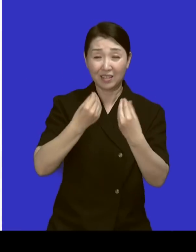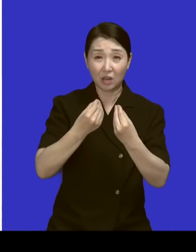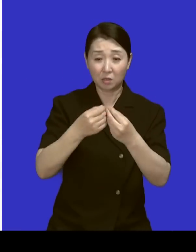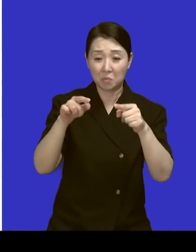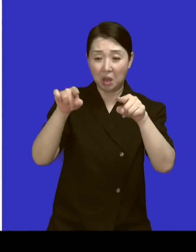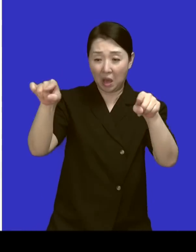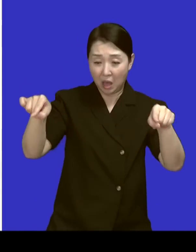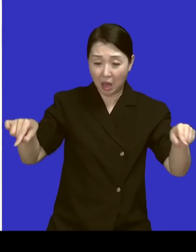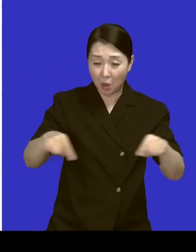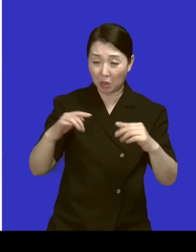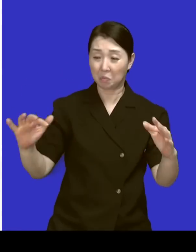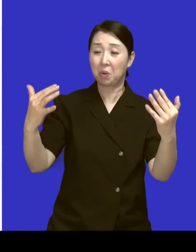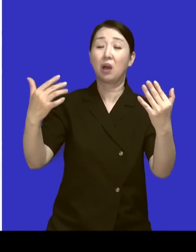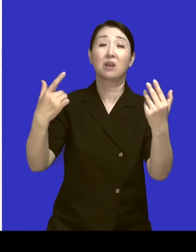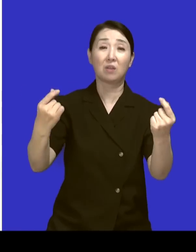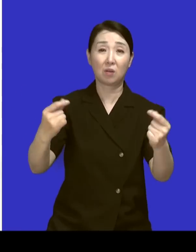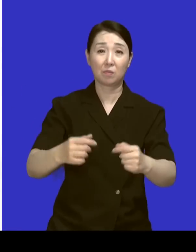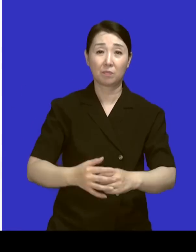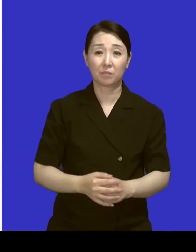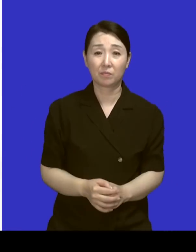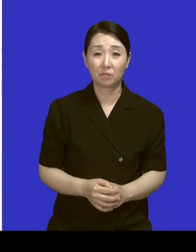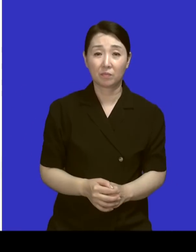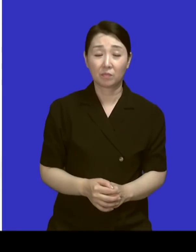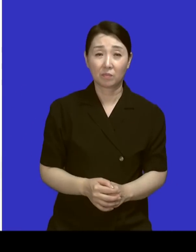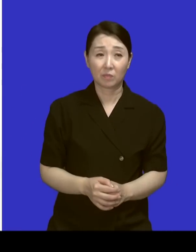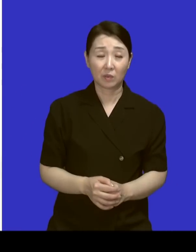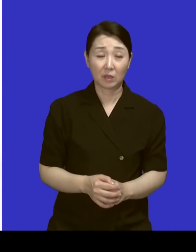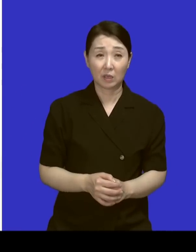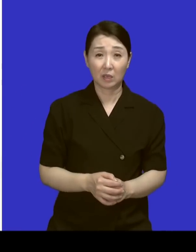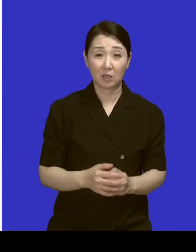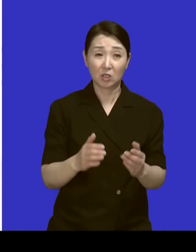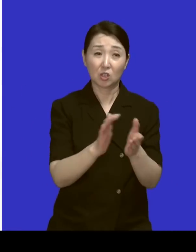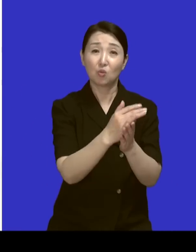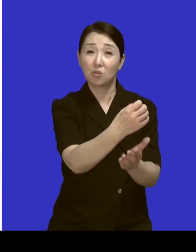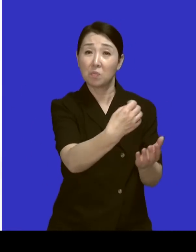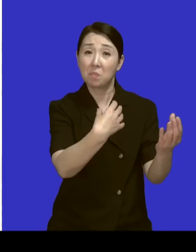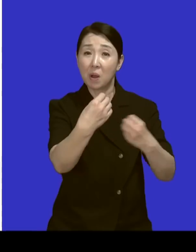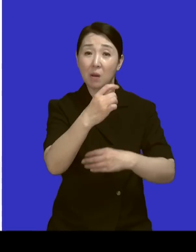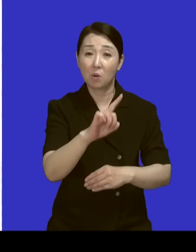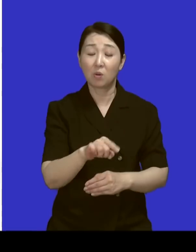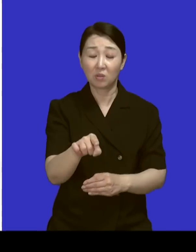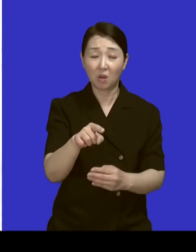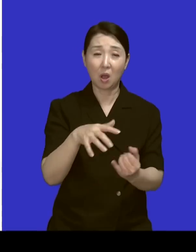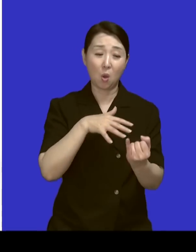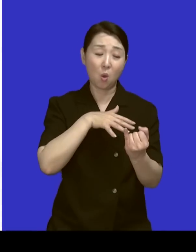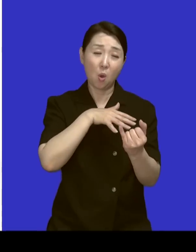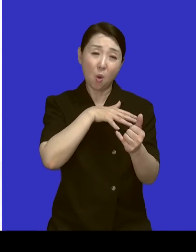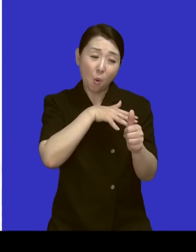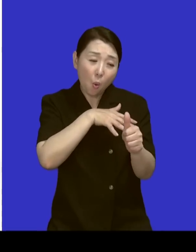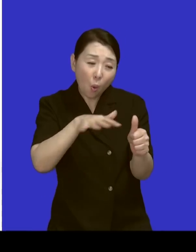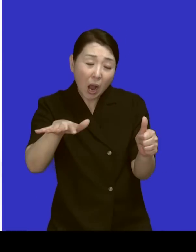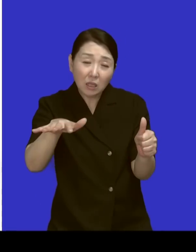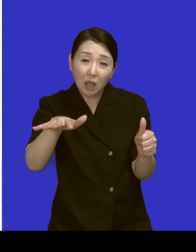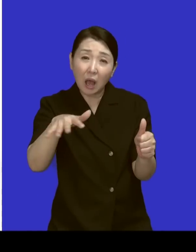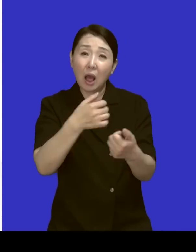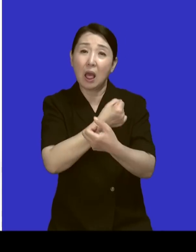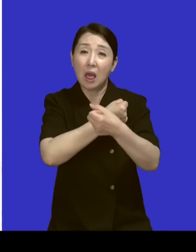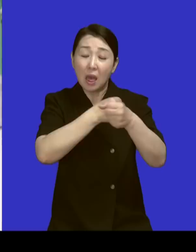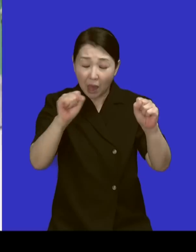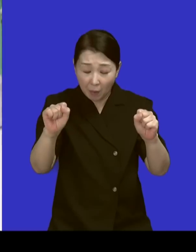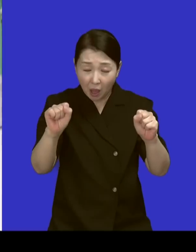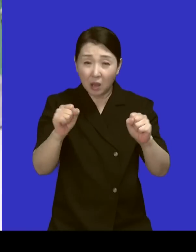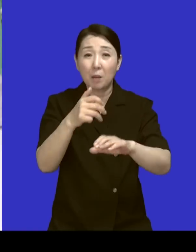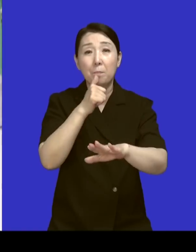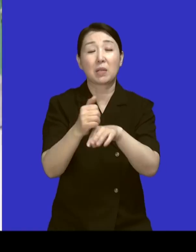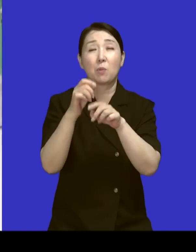관중들이 보는 것처럼. 근데 아이들이 그렇게 외치더라고요. 이게 지금이 네가 왕따에서 벗어날 수 있는 마지막 기회다. 한때